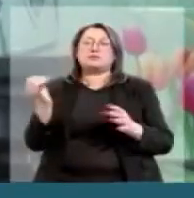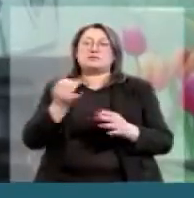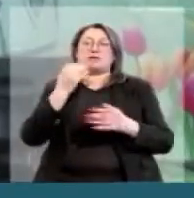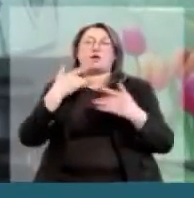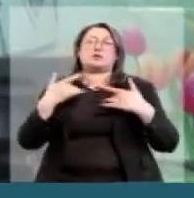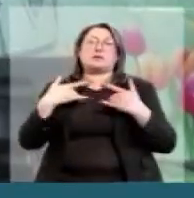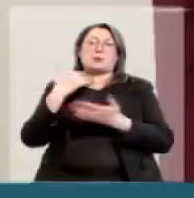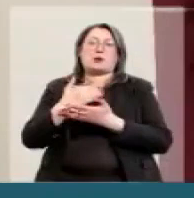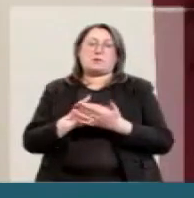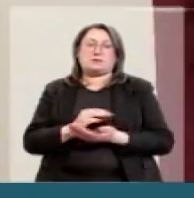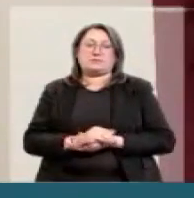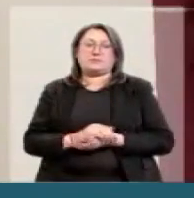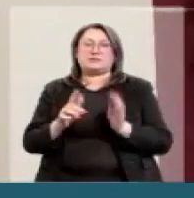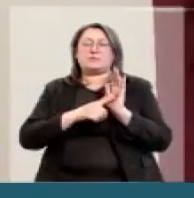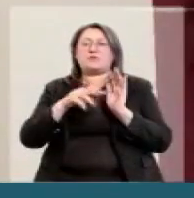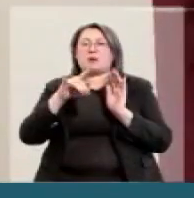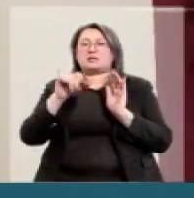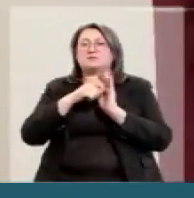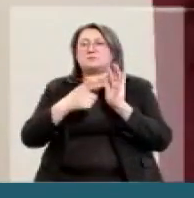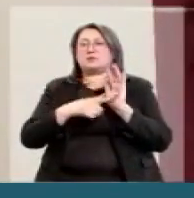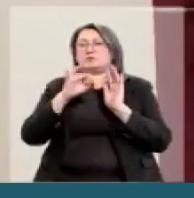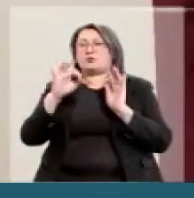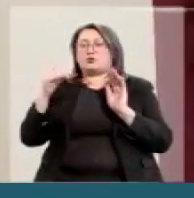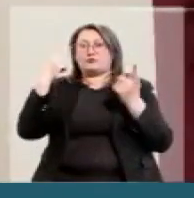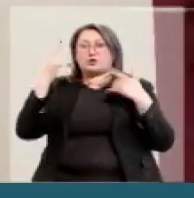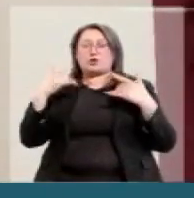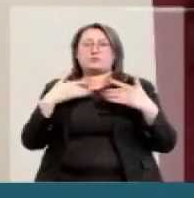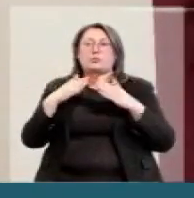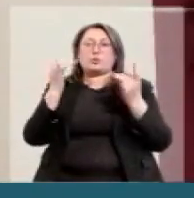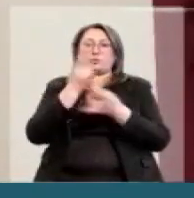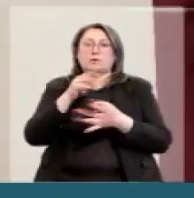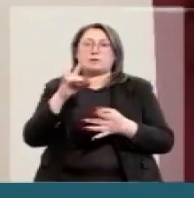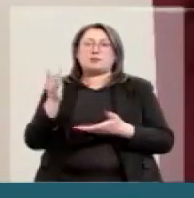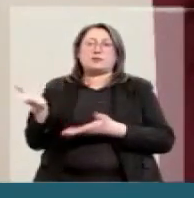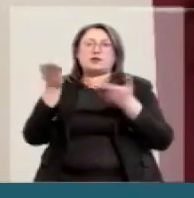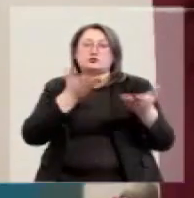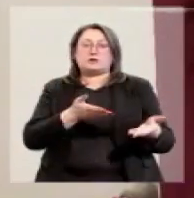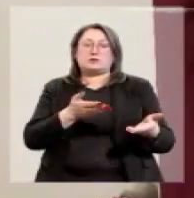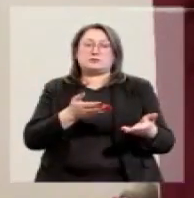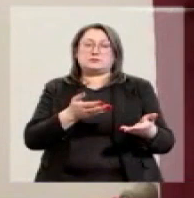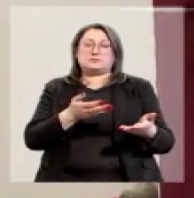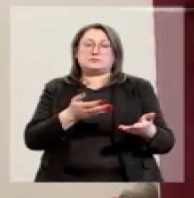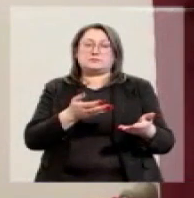насыщенная концертная программа. 7 марта в 17:00 творческие коллективы Дома культуры «Мирас» приглашают